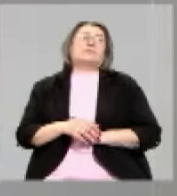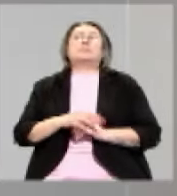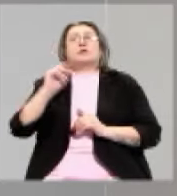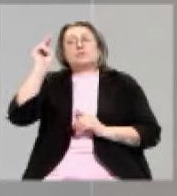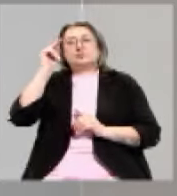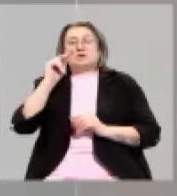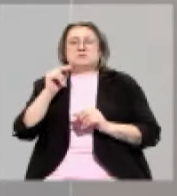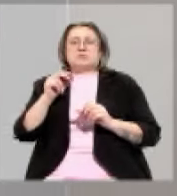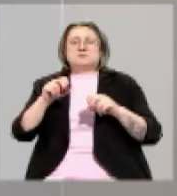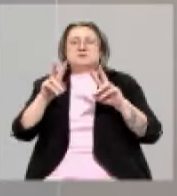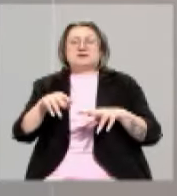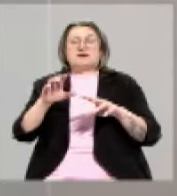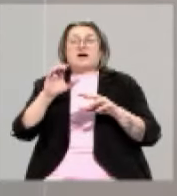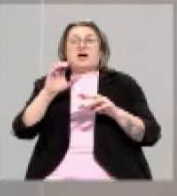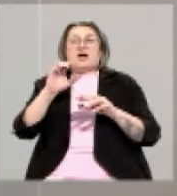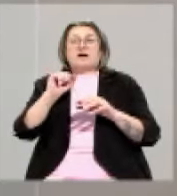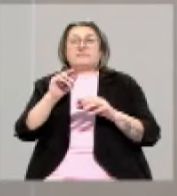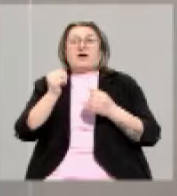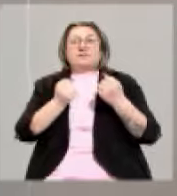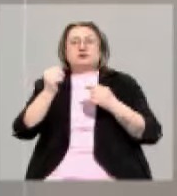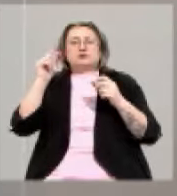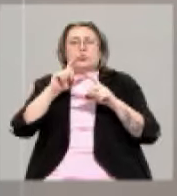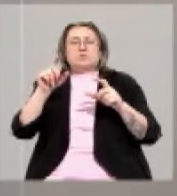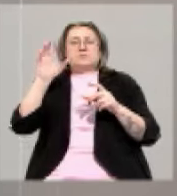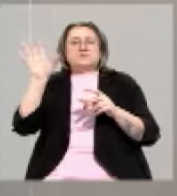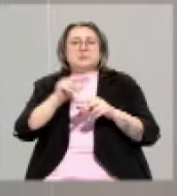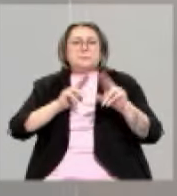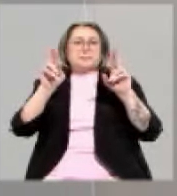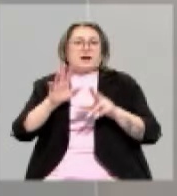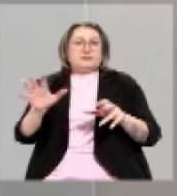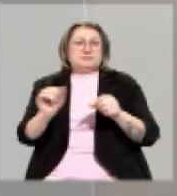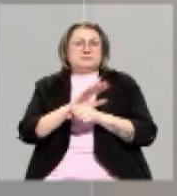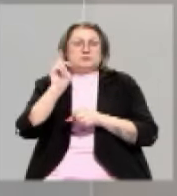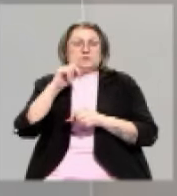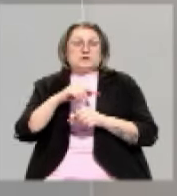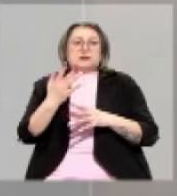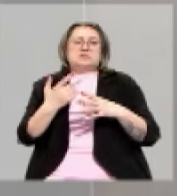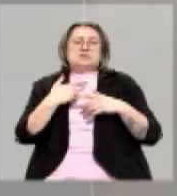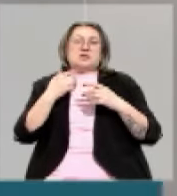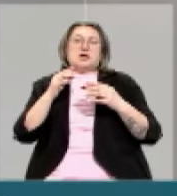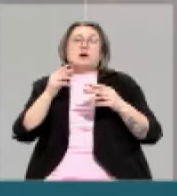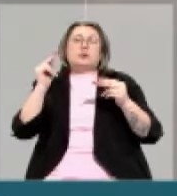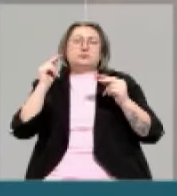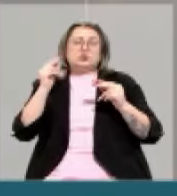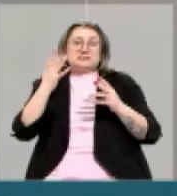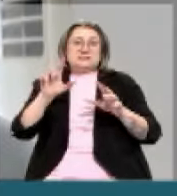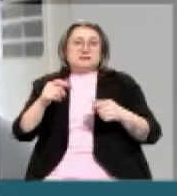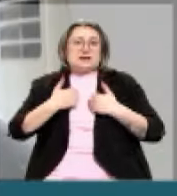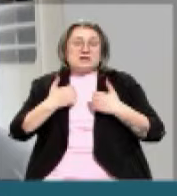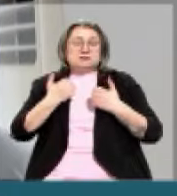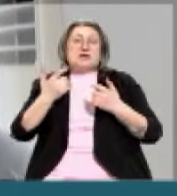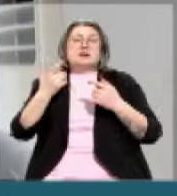Тестке дайындалып келсеңіздер аса қиын емес, десе де түсініксіз сұрақтар бар. Бүгін 32 ұпай жинап, сүрінбей өттім. Қуаныштымын. Енді